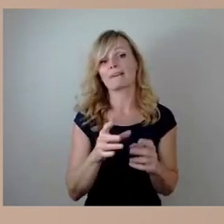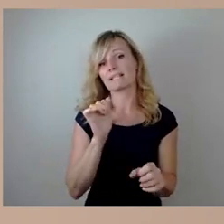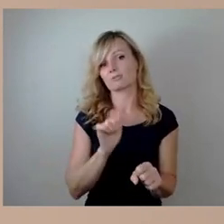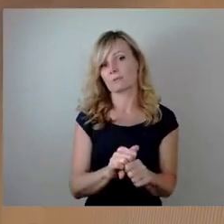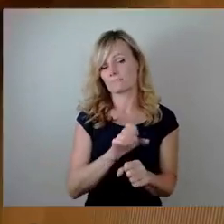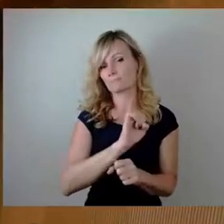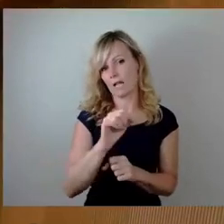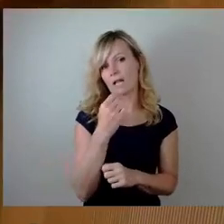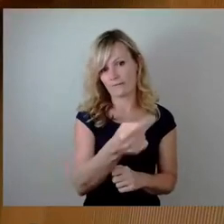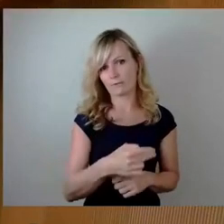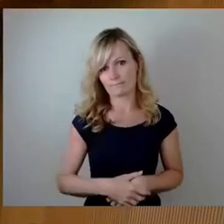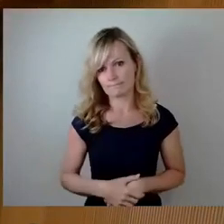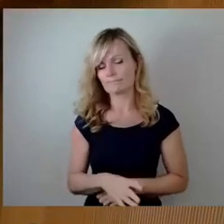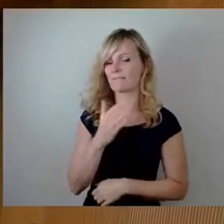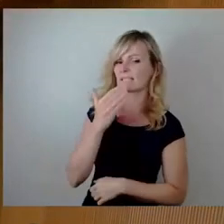Vielen Dank.